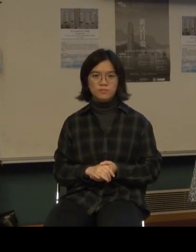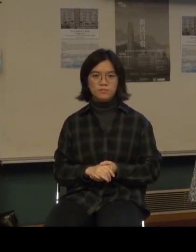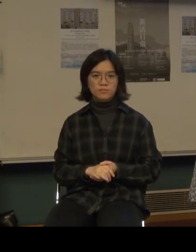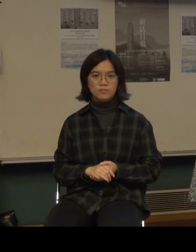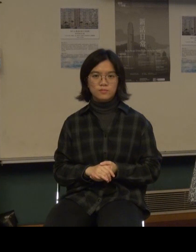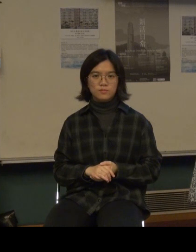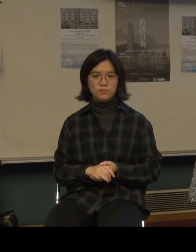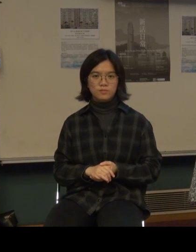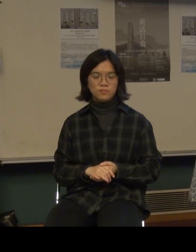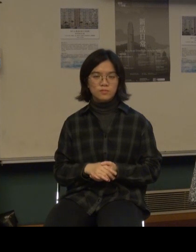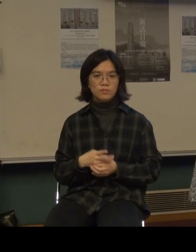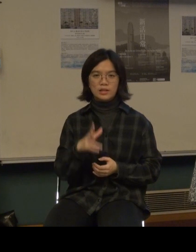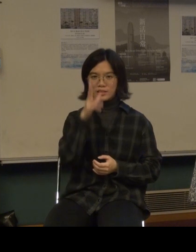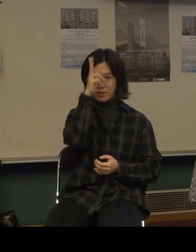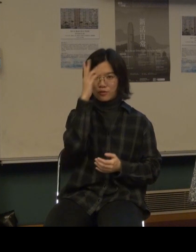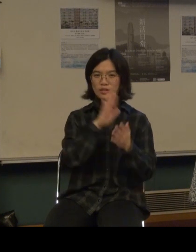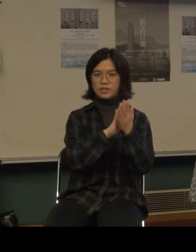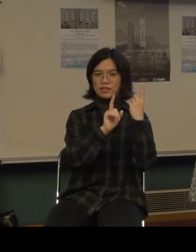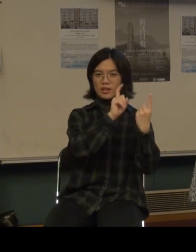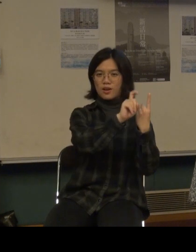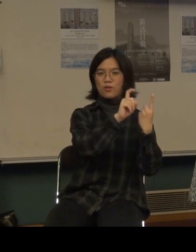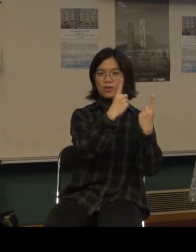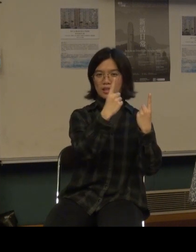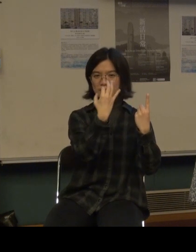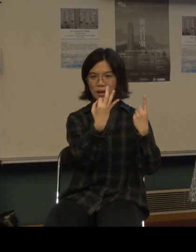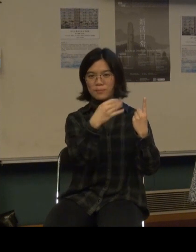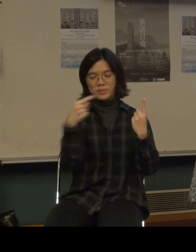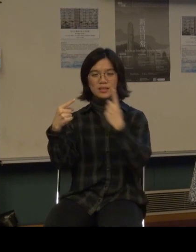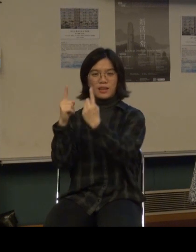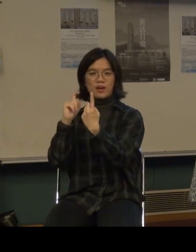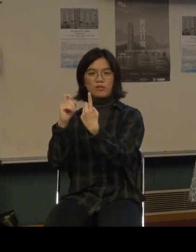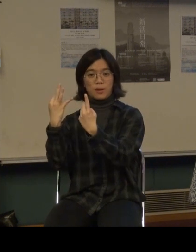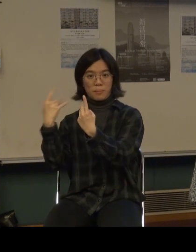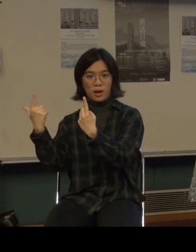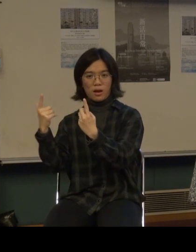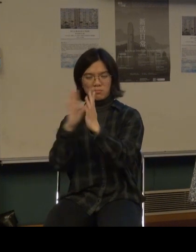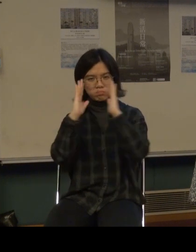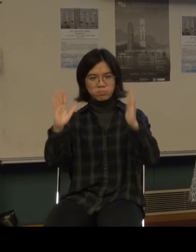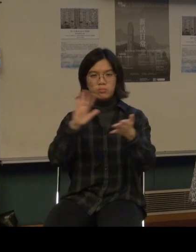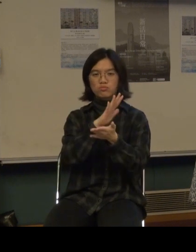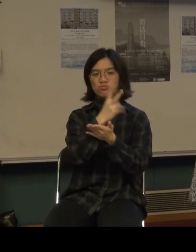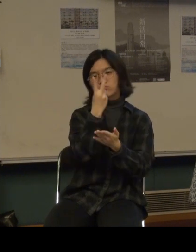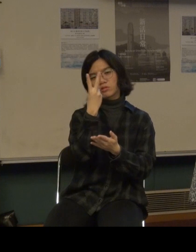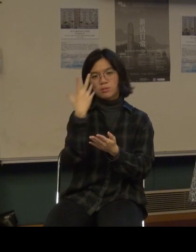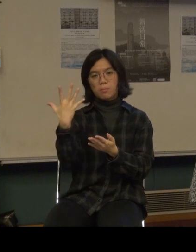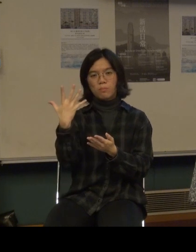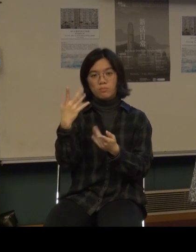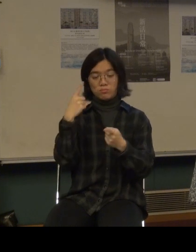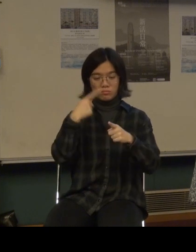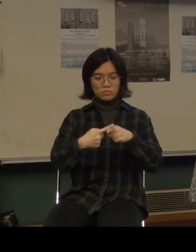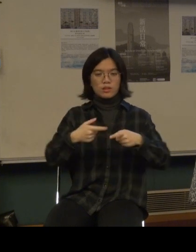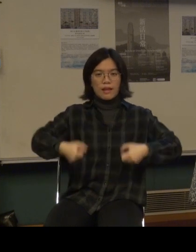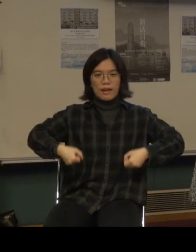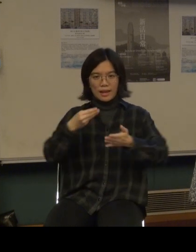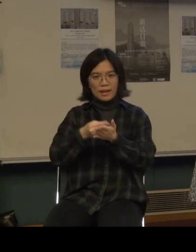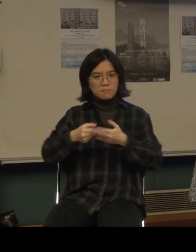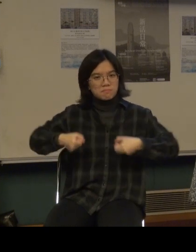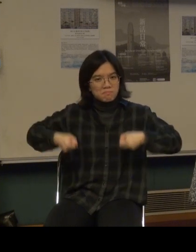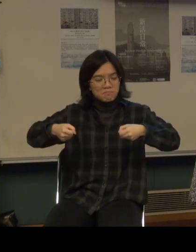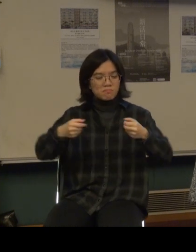政府咧喺1913至1938年依25年嘅期間咧，其實起咗好多個呢啲